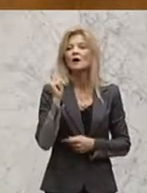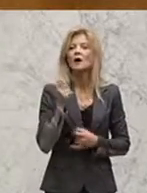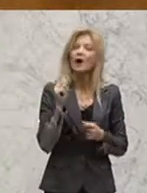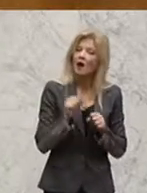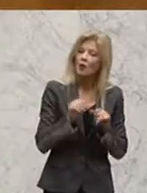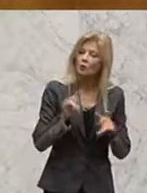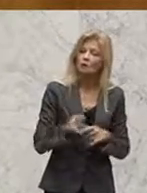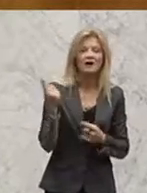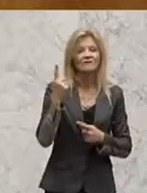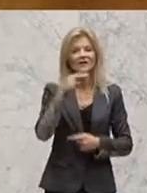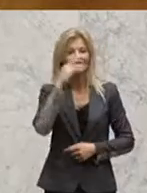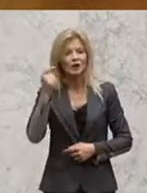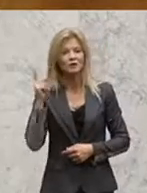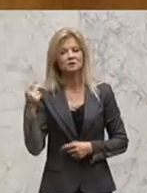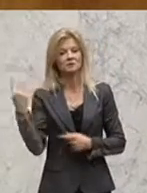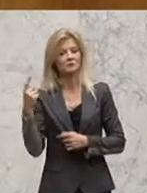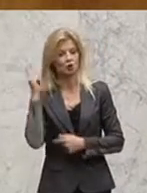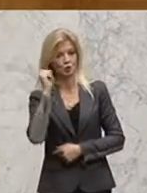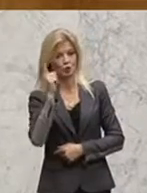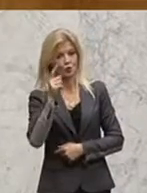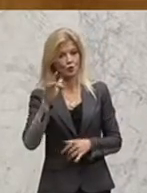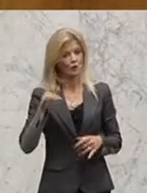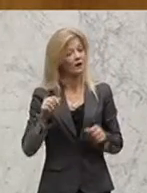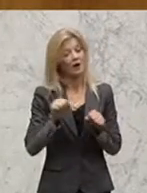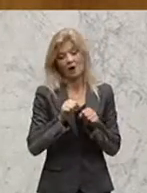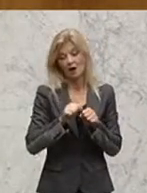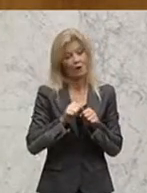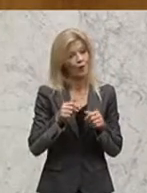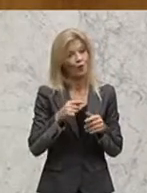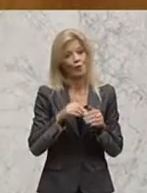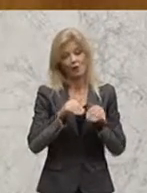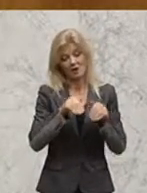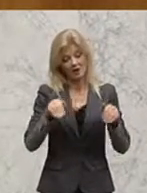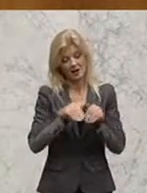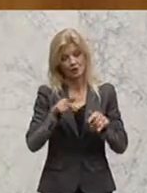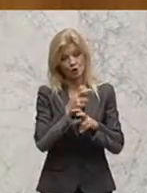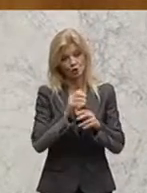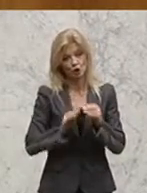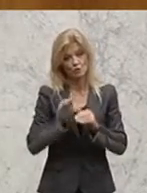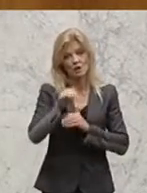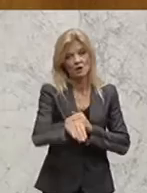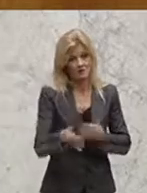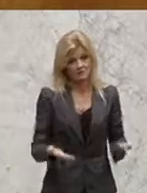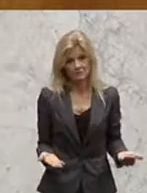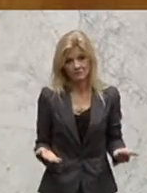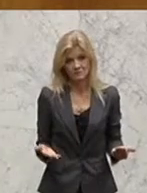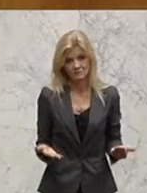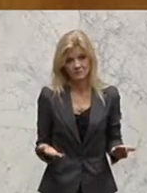ausgehen, machen auch vor unseren Grenzen nicht Halt. Und es wurde schon angesprochen,